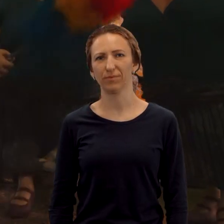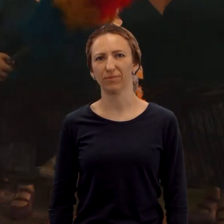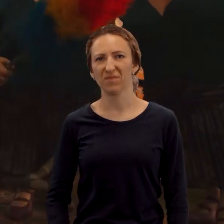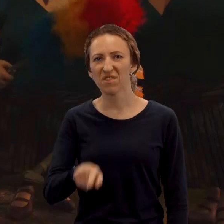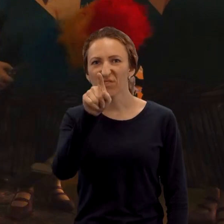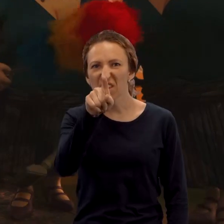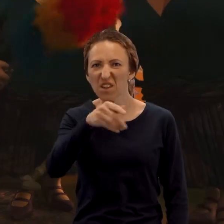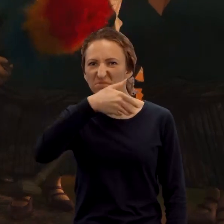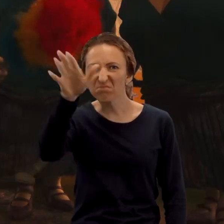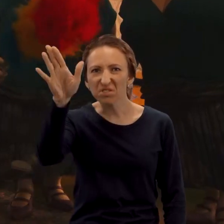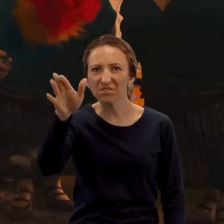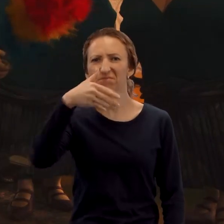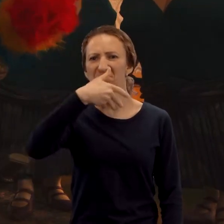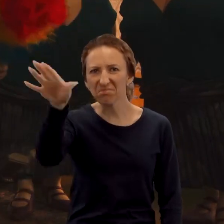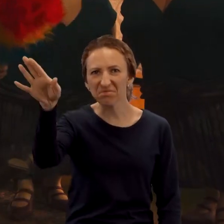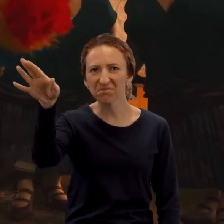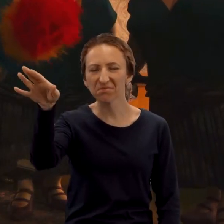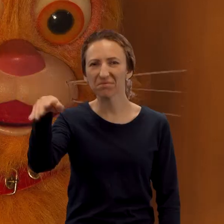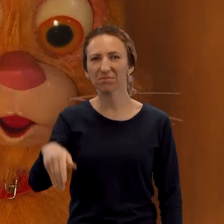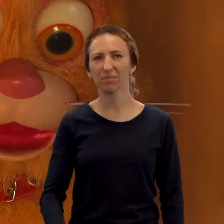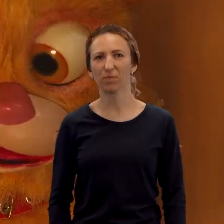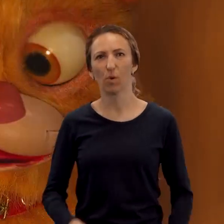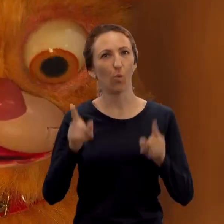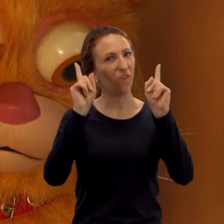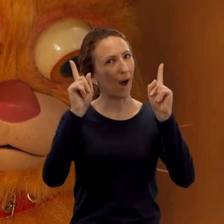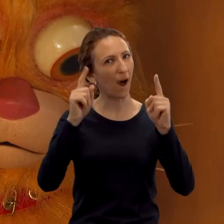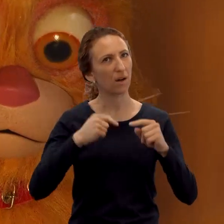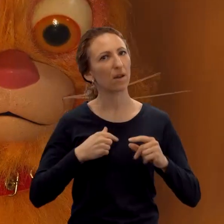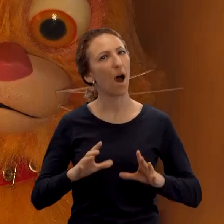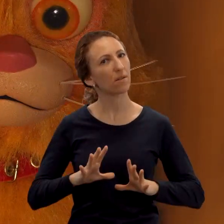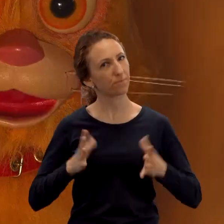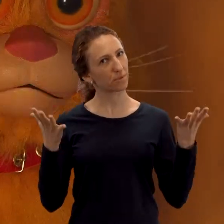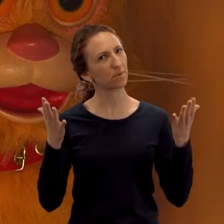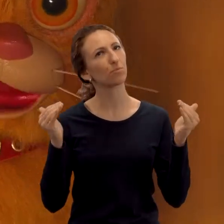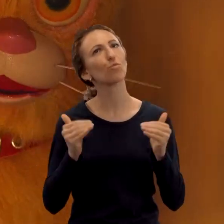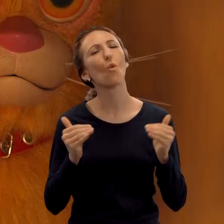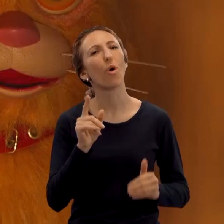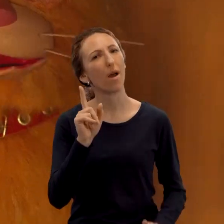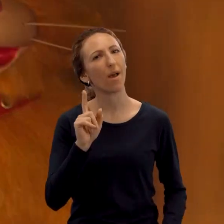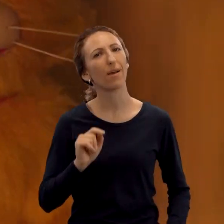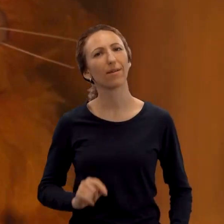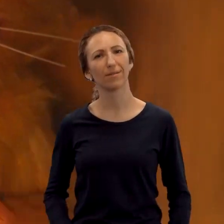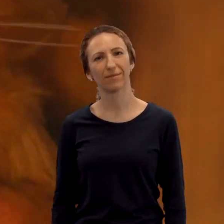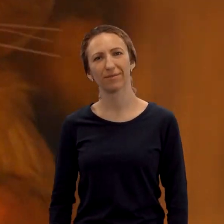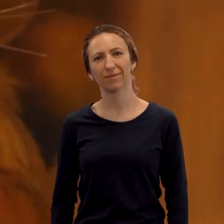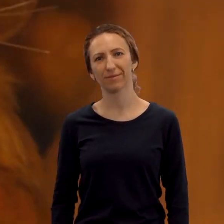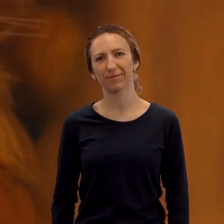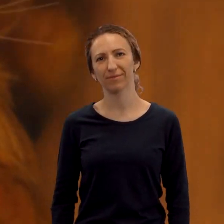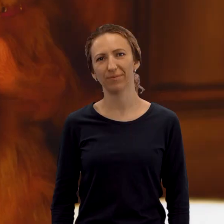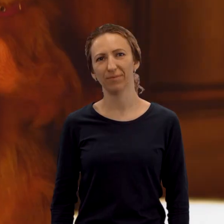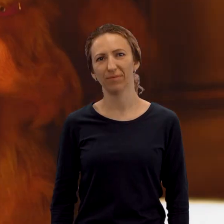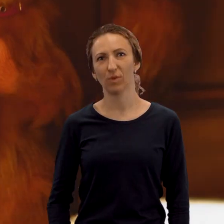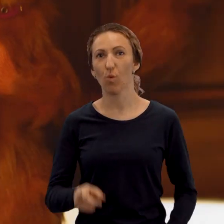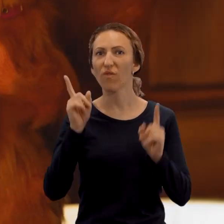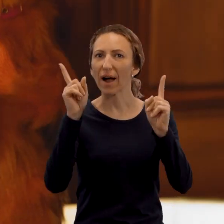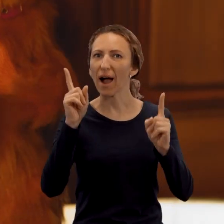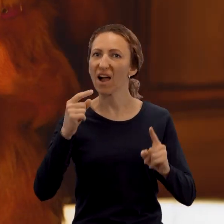To ty lepiej stąd znikaj Hola Lepiej, żebym się nie zdenerwował